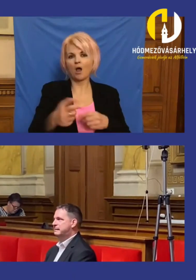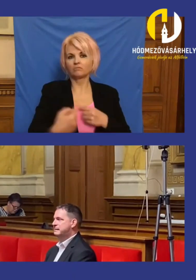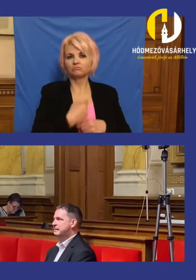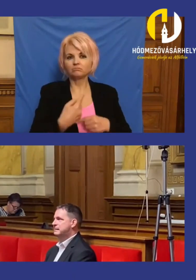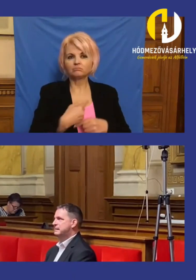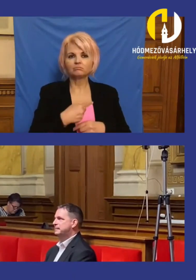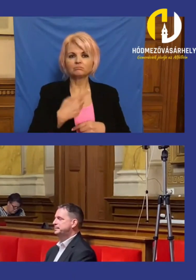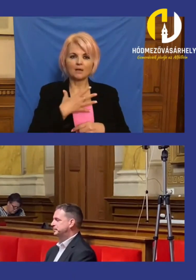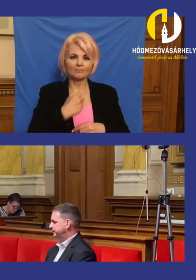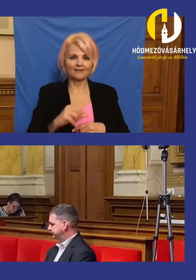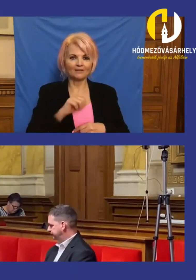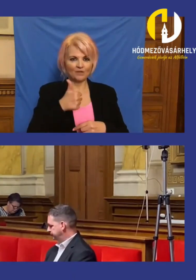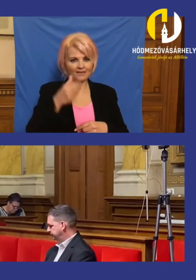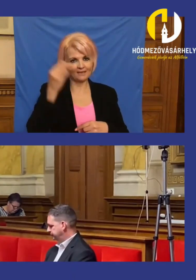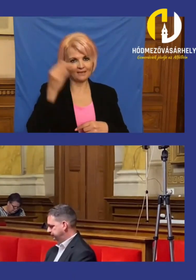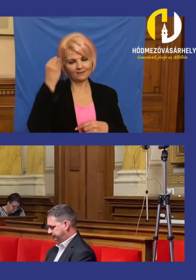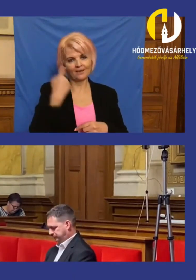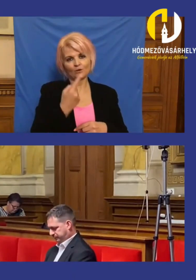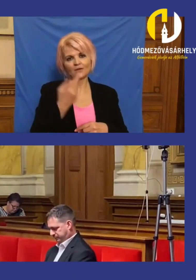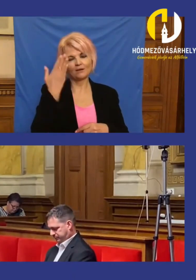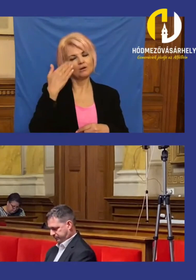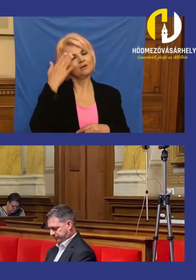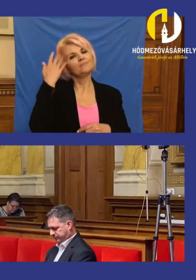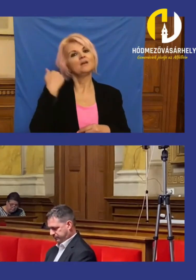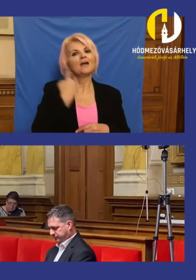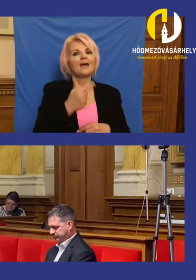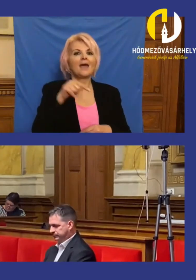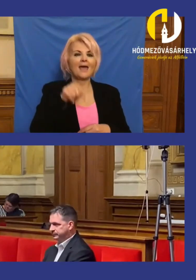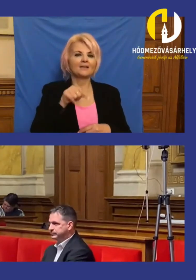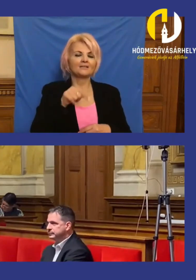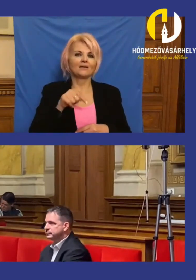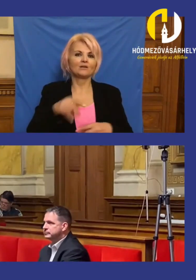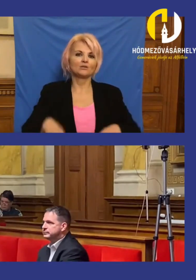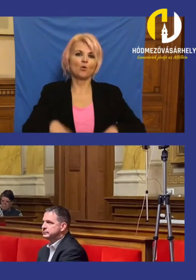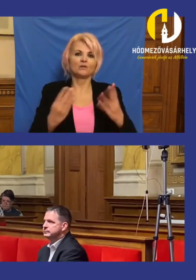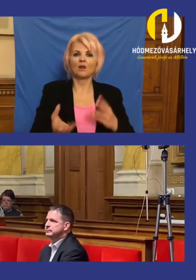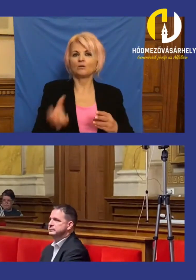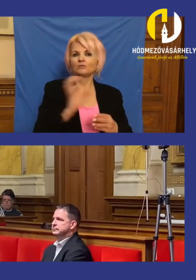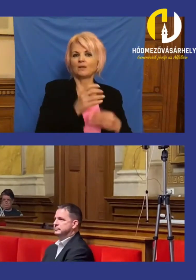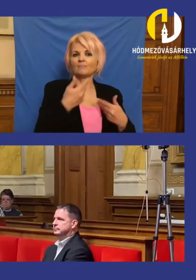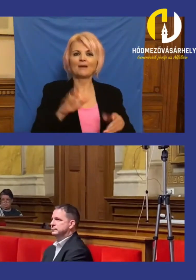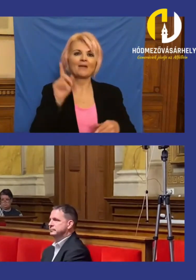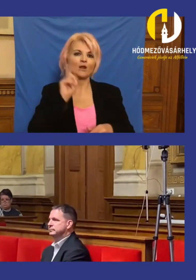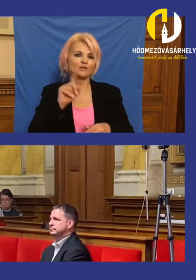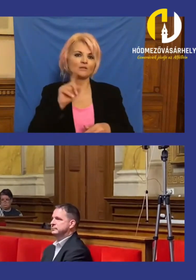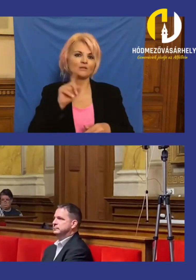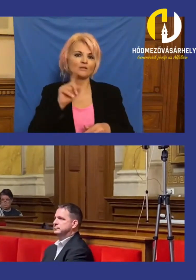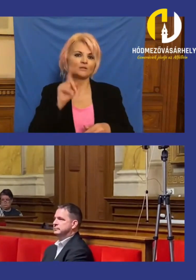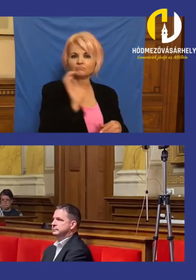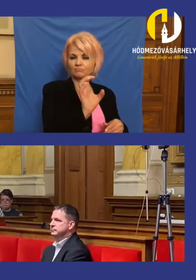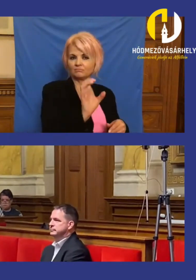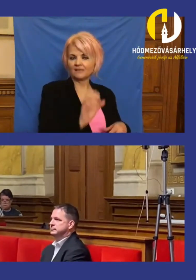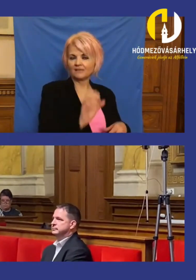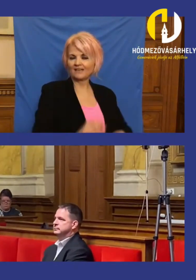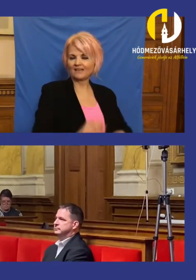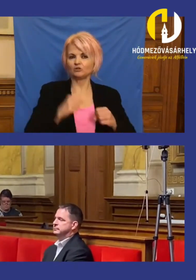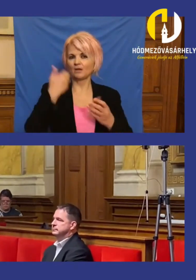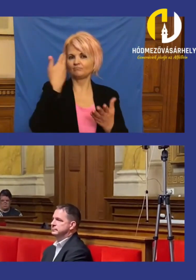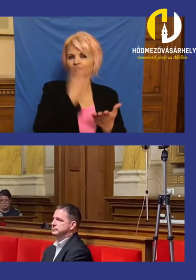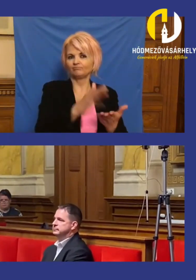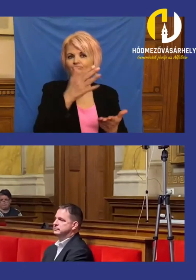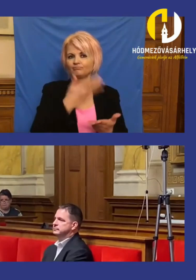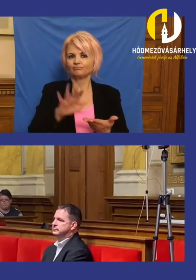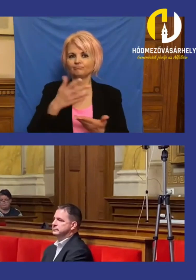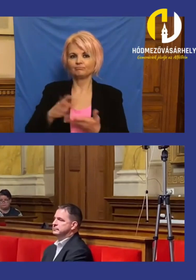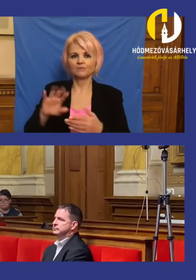mégis egyetértek egy valamiben önnel. Ha ezen a ön által hivatkozott oldalon bármilyen hazugság megjelenik, én azt súlyosan elítélem.